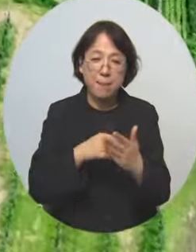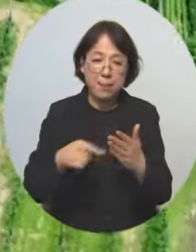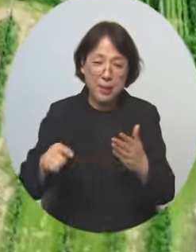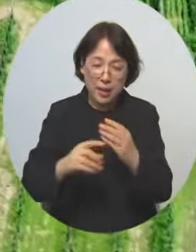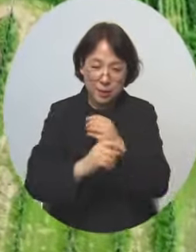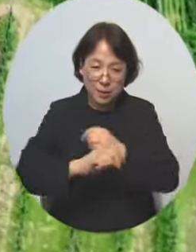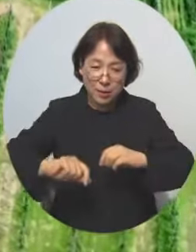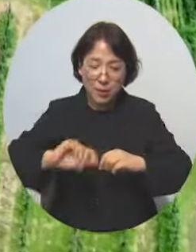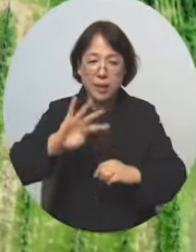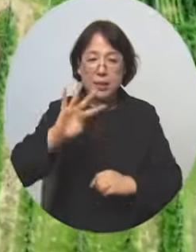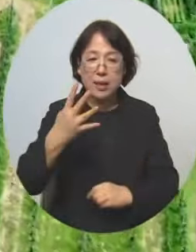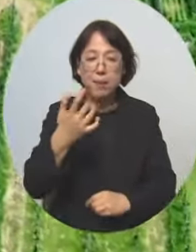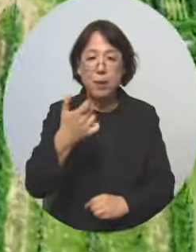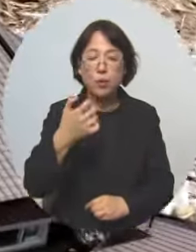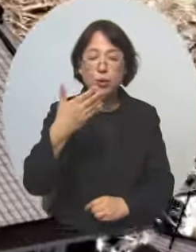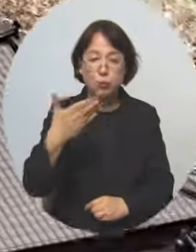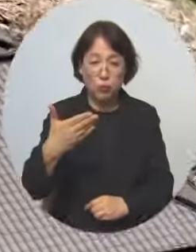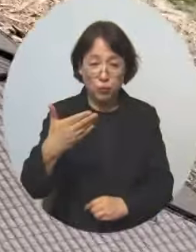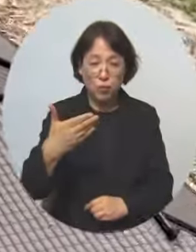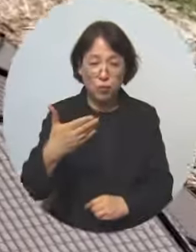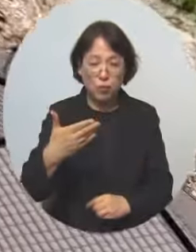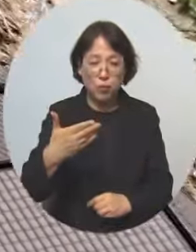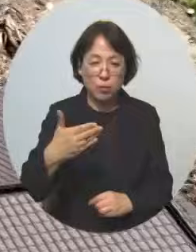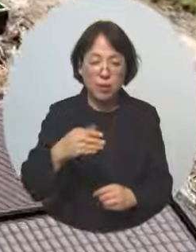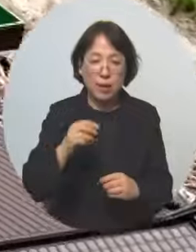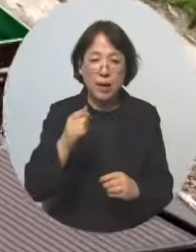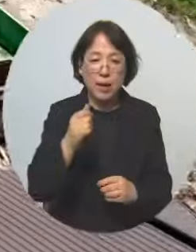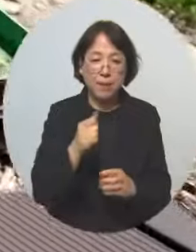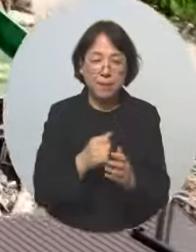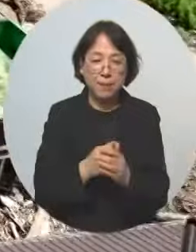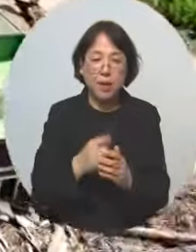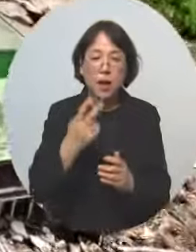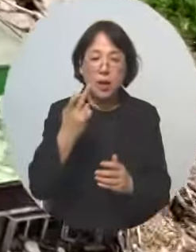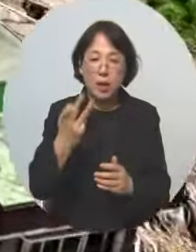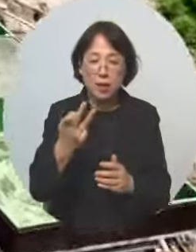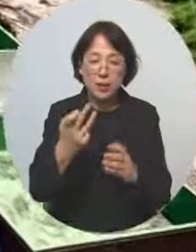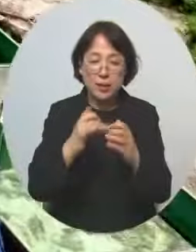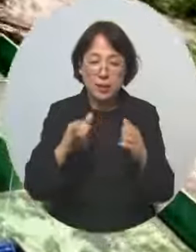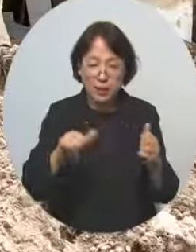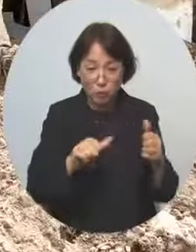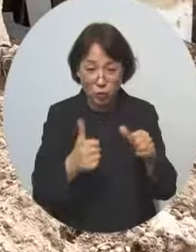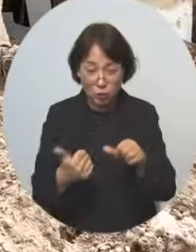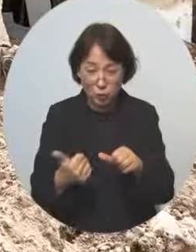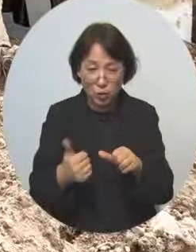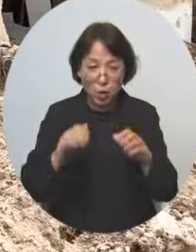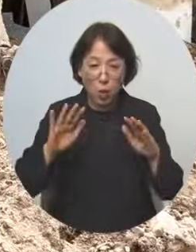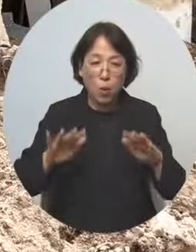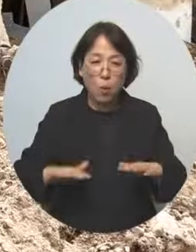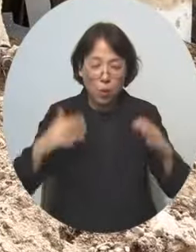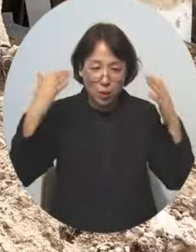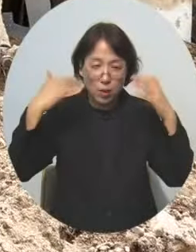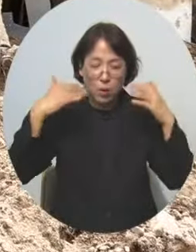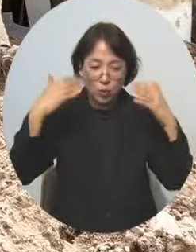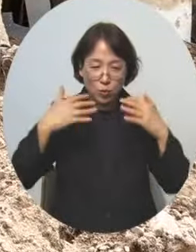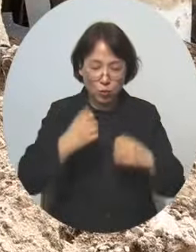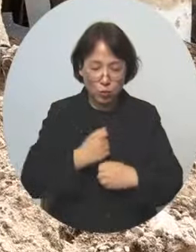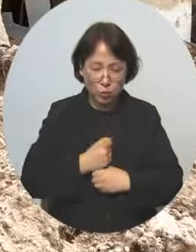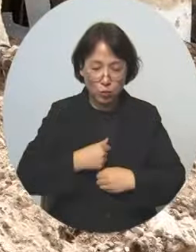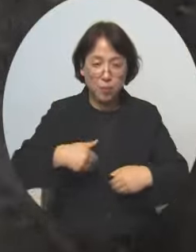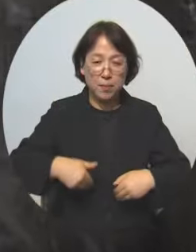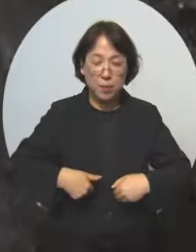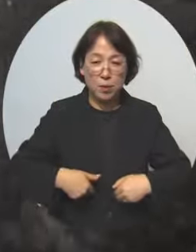면적은 459헥타르. 13명이 목숨을 잃었습니다. 올여름도 산사태에 각별한 주의가